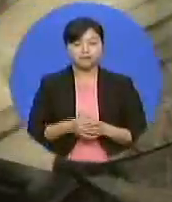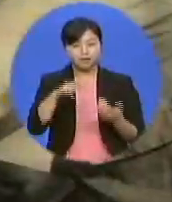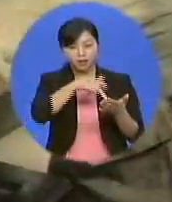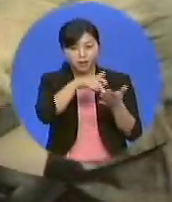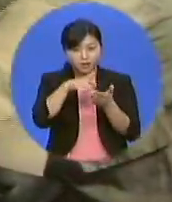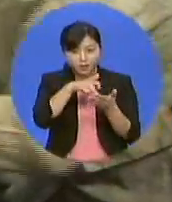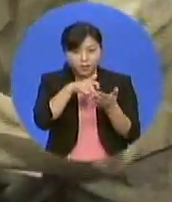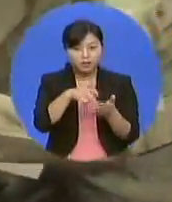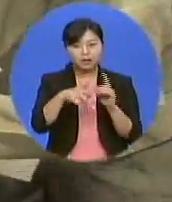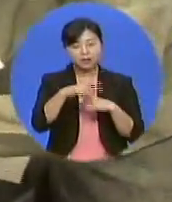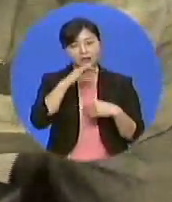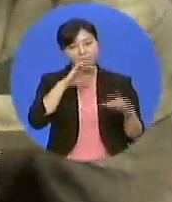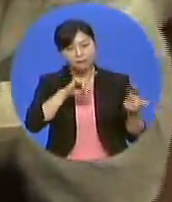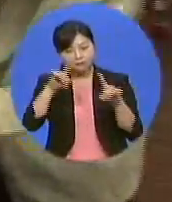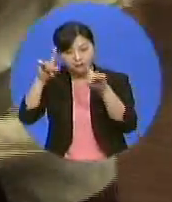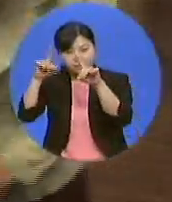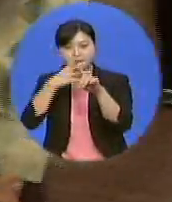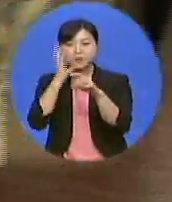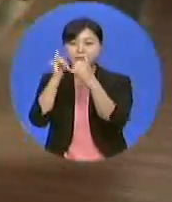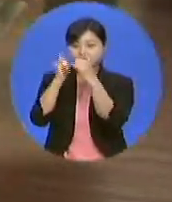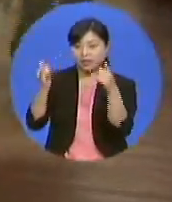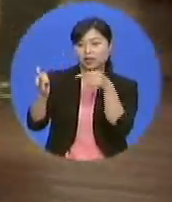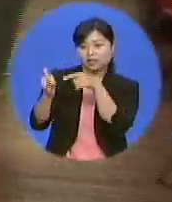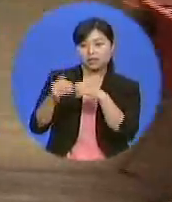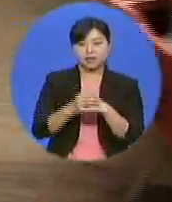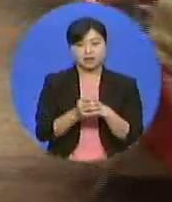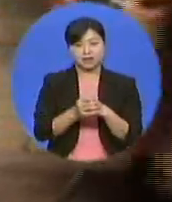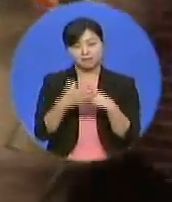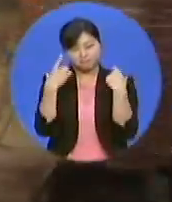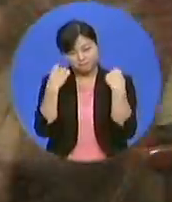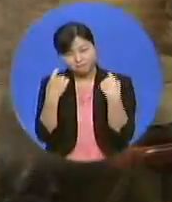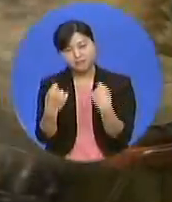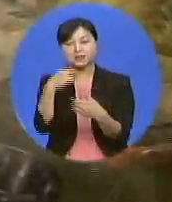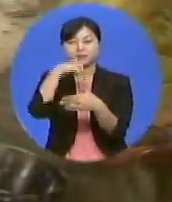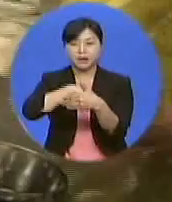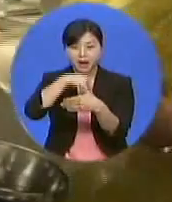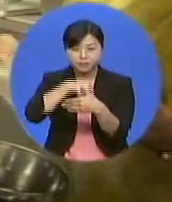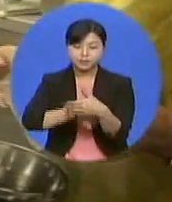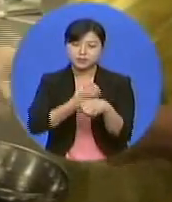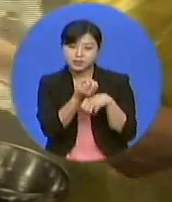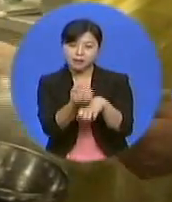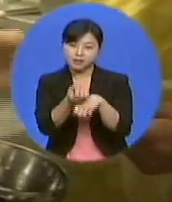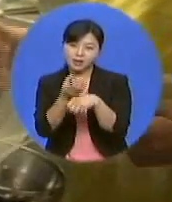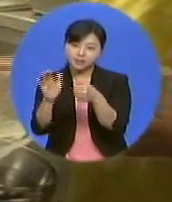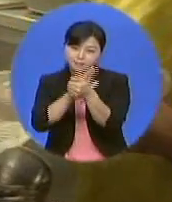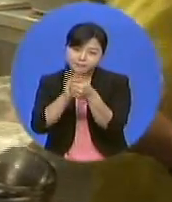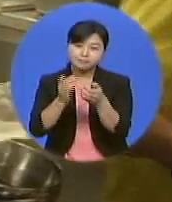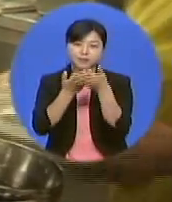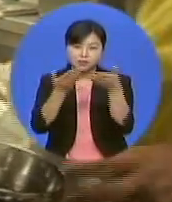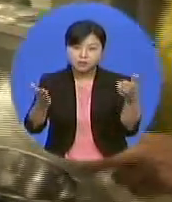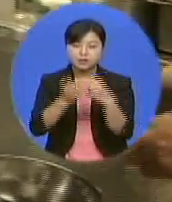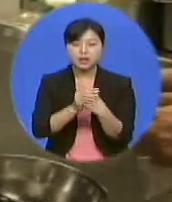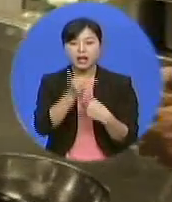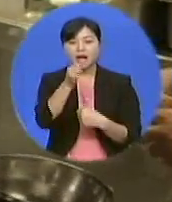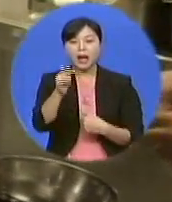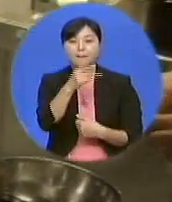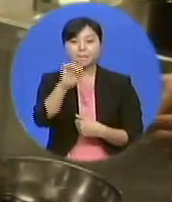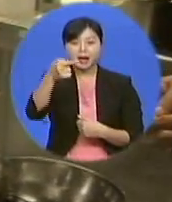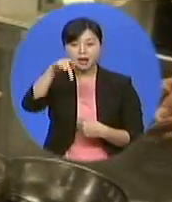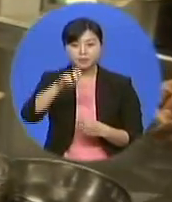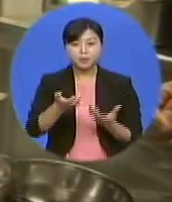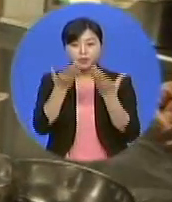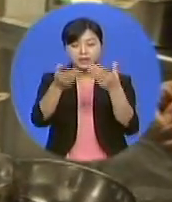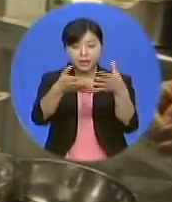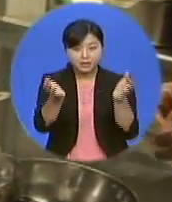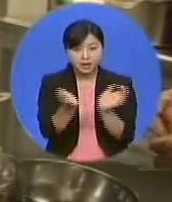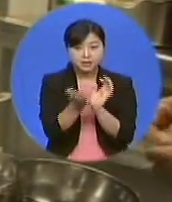외롭게 황혼기를 보내는 어르신들께 한결같이 마음을 전해온 한마음 봉사단. 그들이 전하는